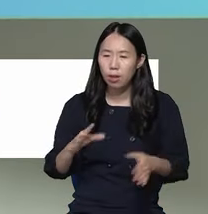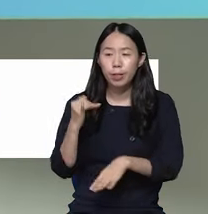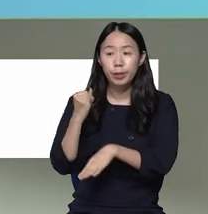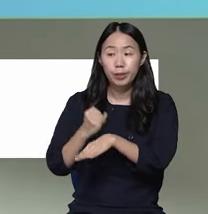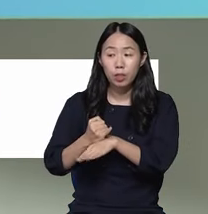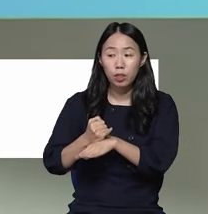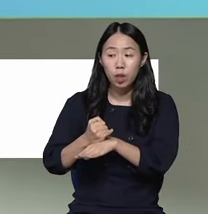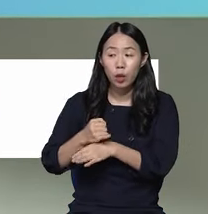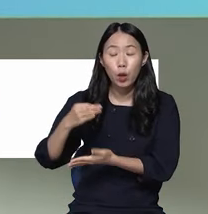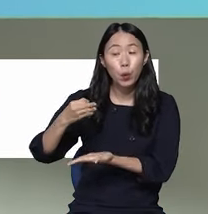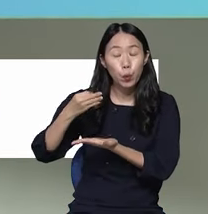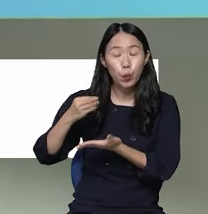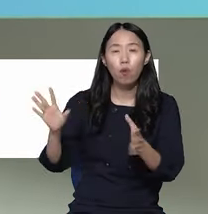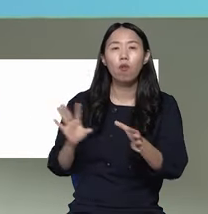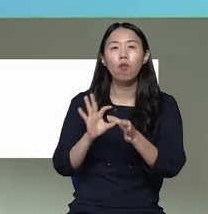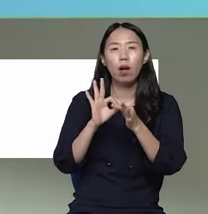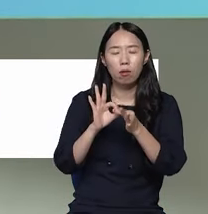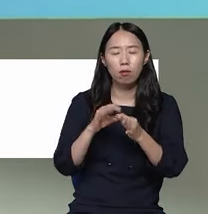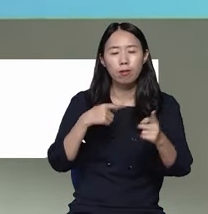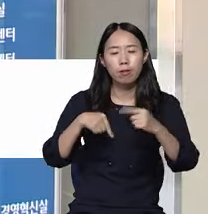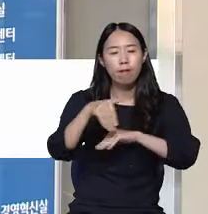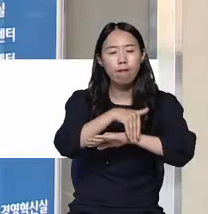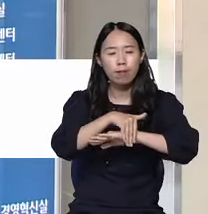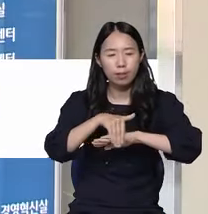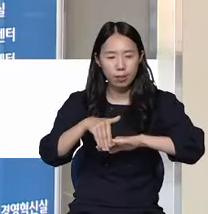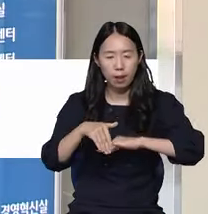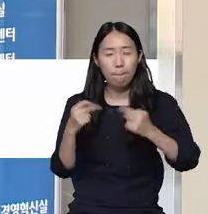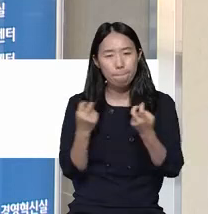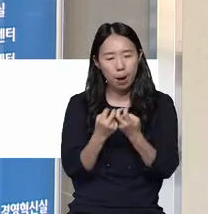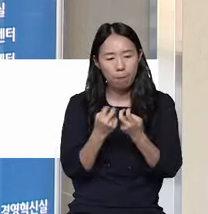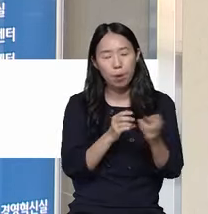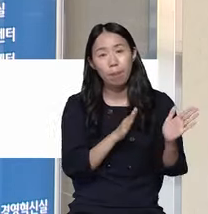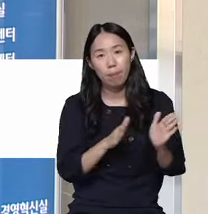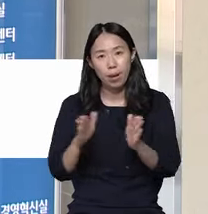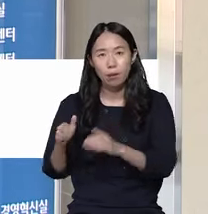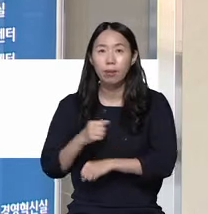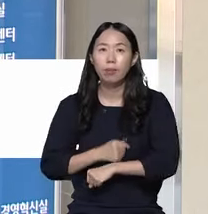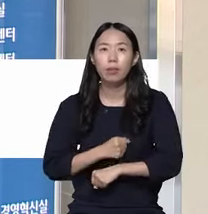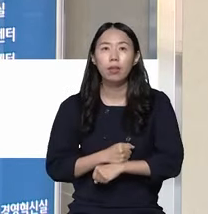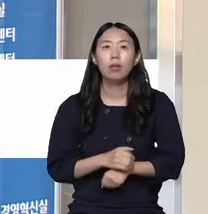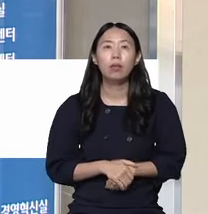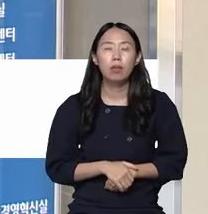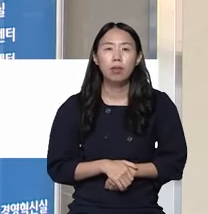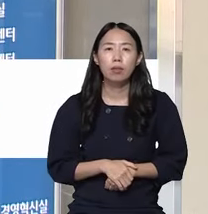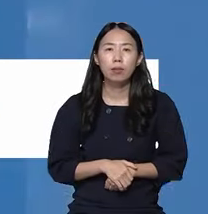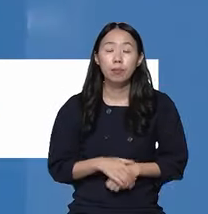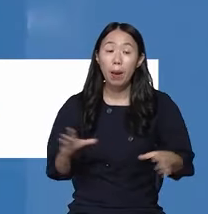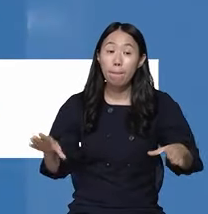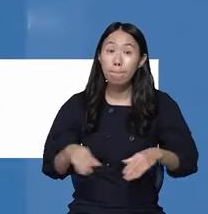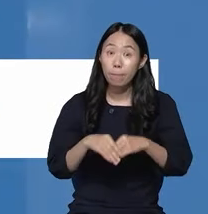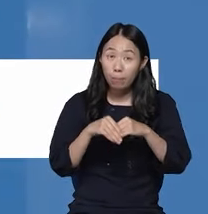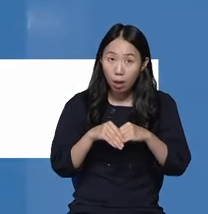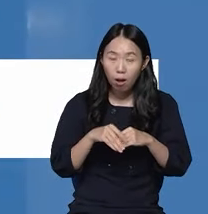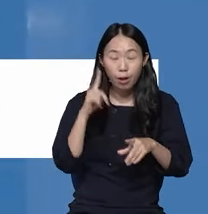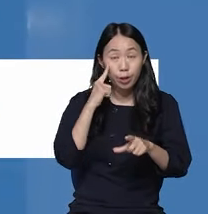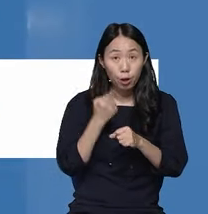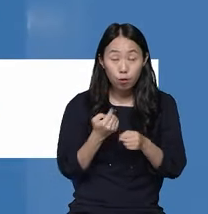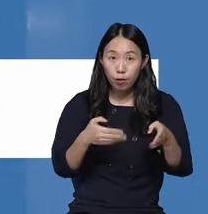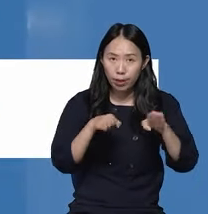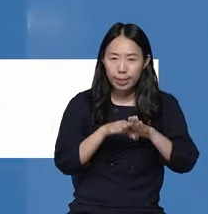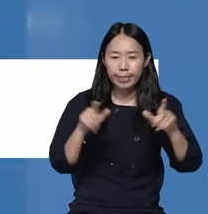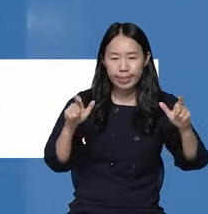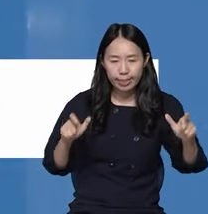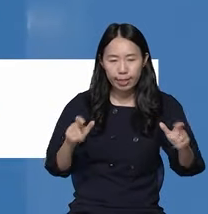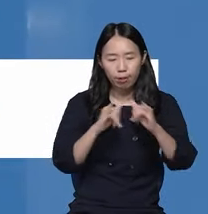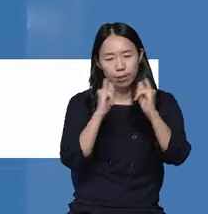생활비를 지급하는 기본소득 정책화 방안을 함께 마련해 나가기로 했습니다. 협약에 따라 광주연구원 등은